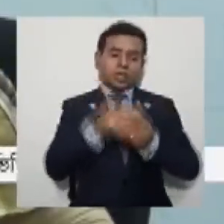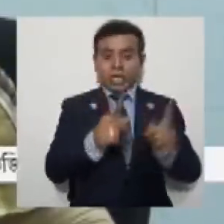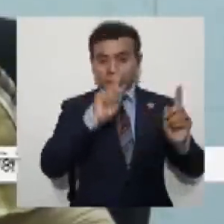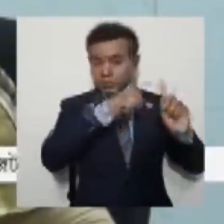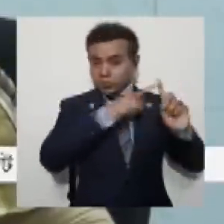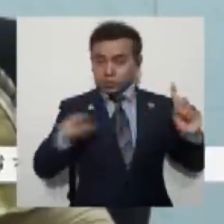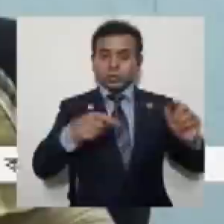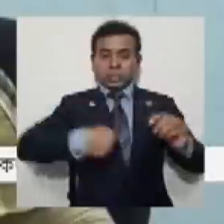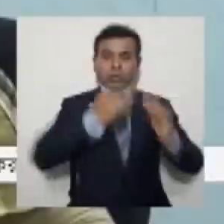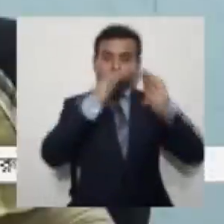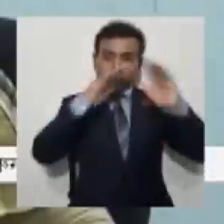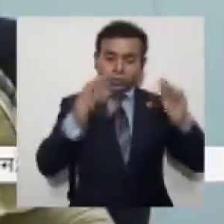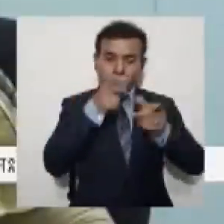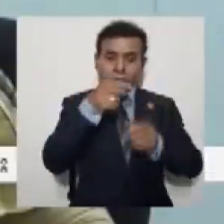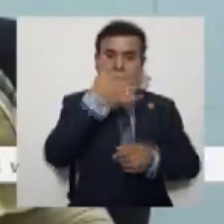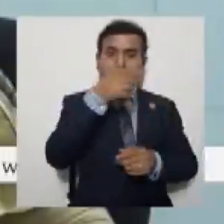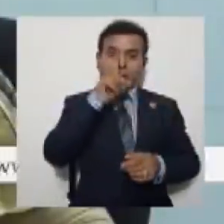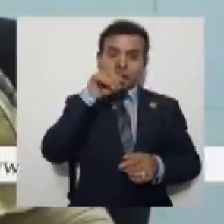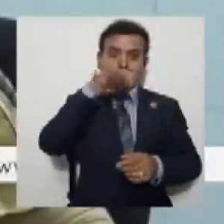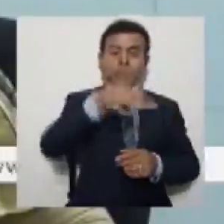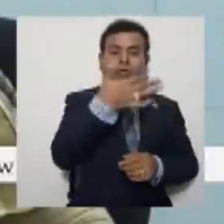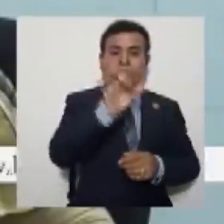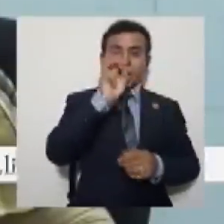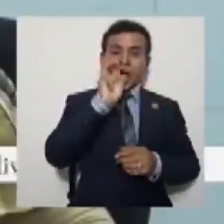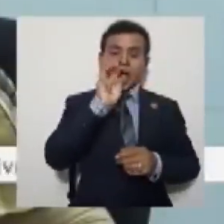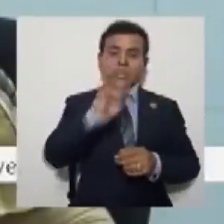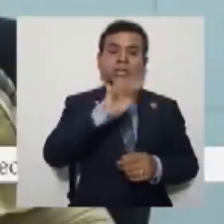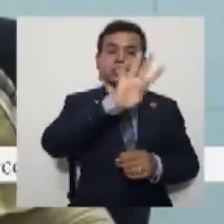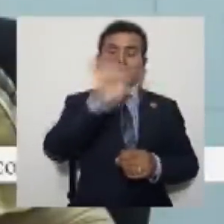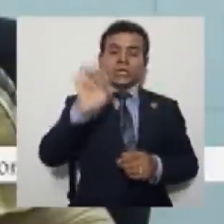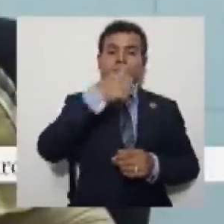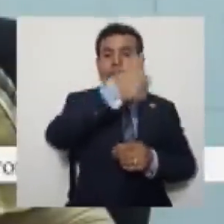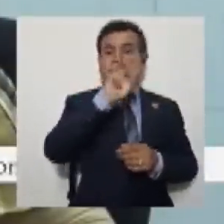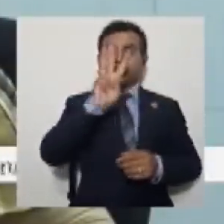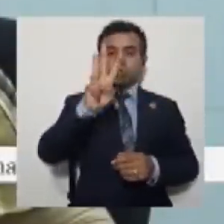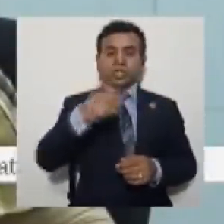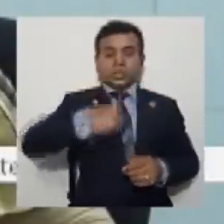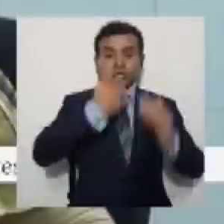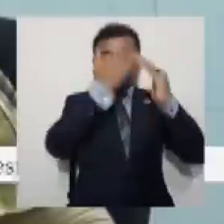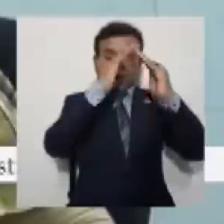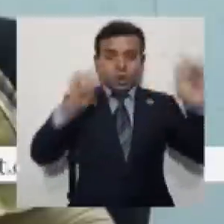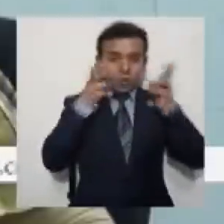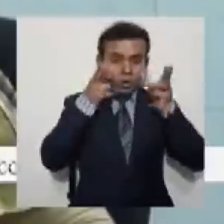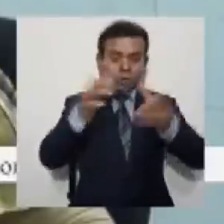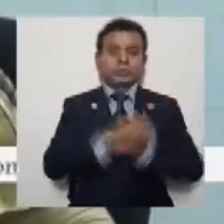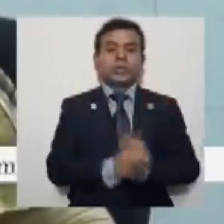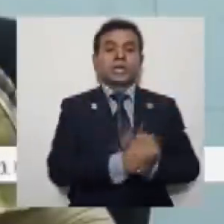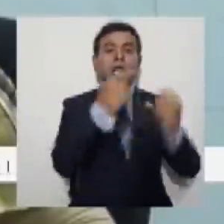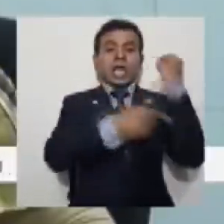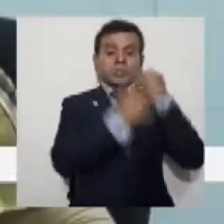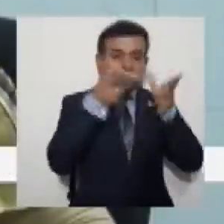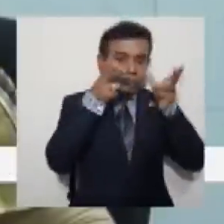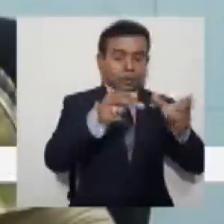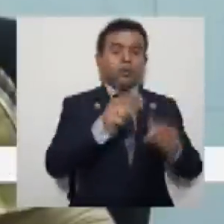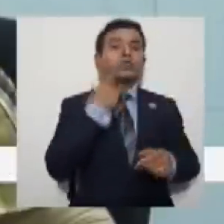160,463 জন হোম কোয়ারেন্টাইনে আছেন প্রাতিষ্ঠানিক 24 ঘন্টায় 548 জন এবং এ পর্যন্ত 7,887 জন